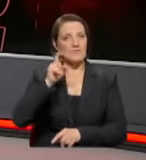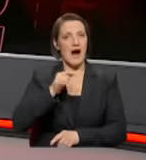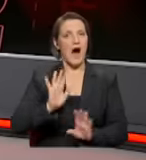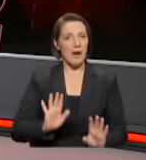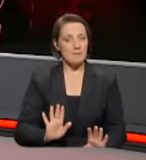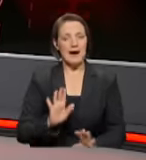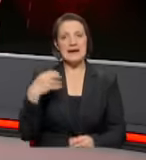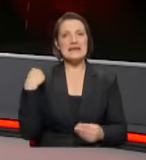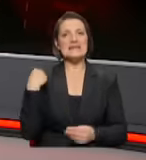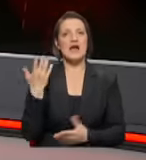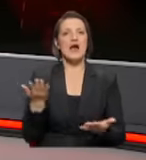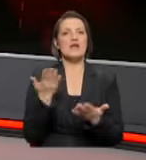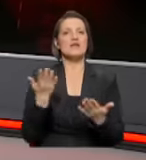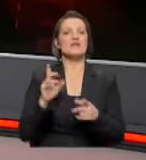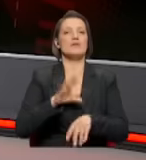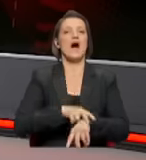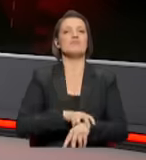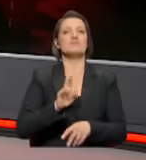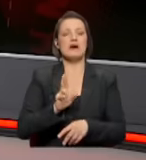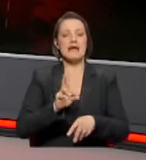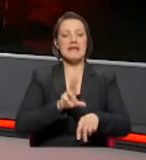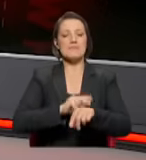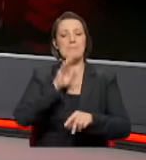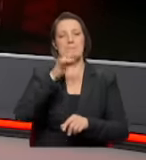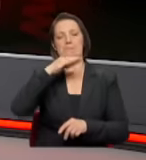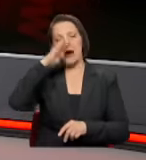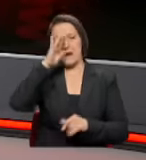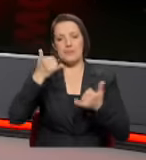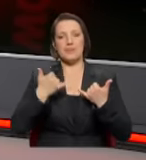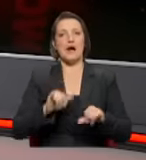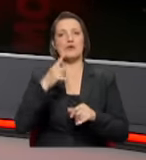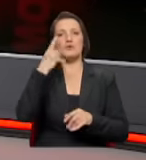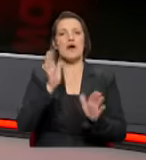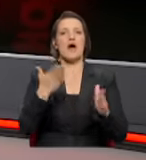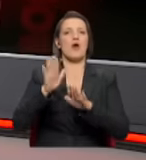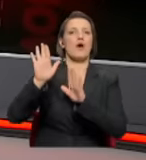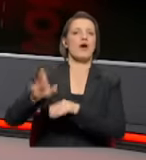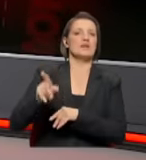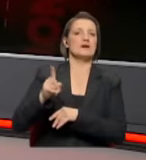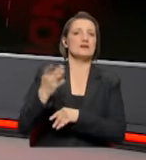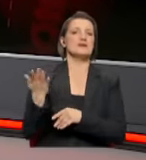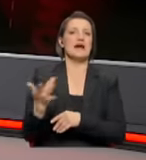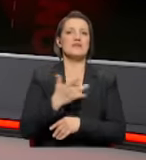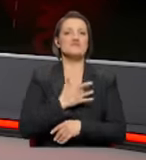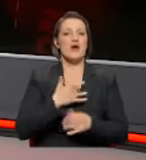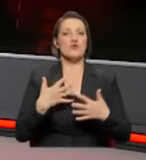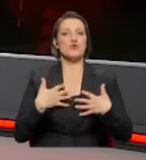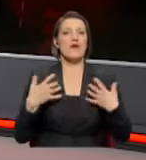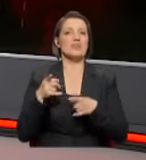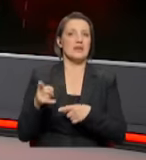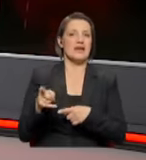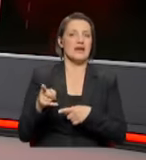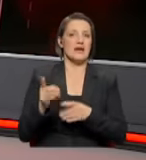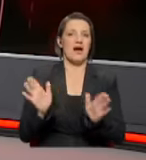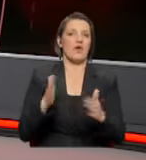ama yenisi henüz takılamadı. Kelepçe bayram tatili nedeniyle kargoda kaldı. Yani can güvenliği kargoda